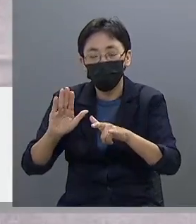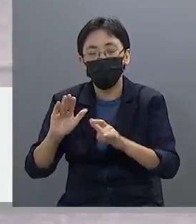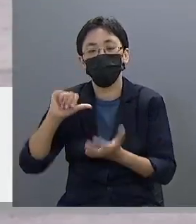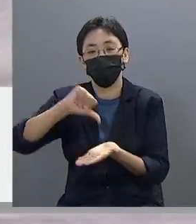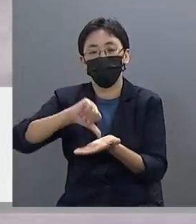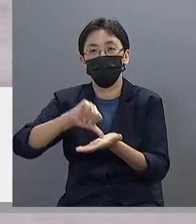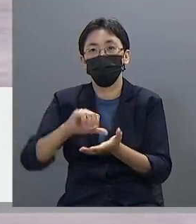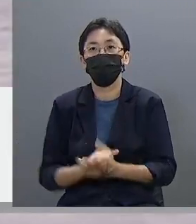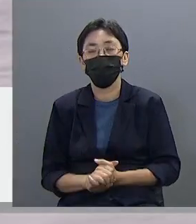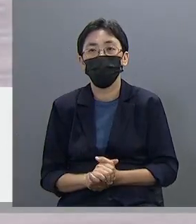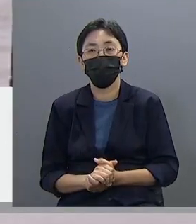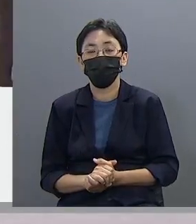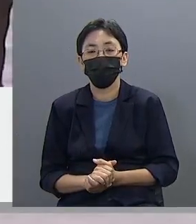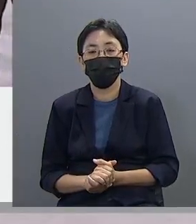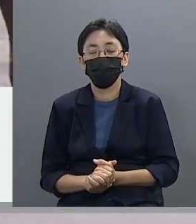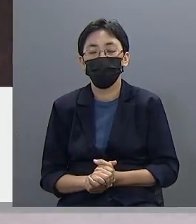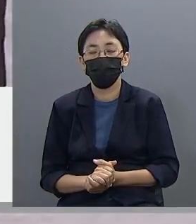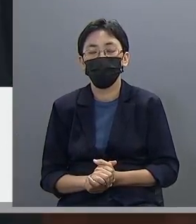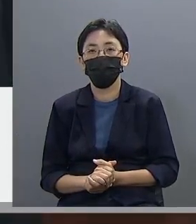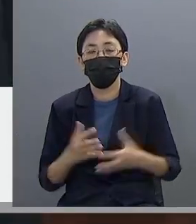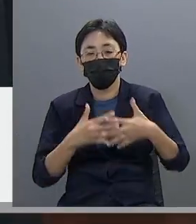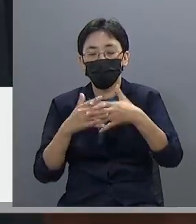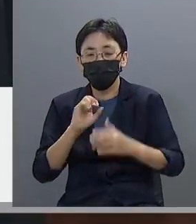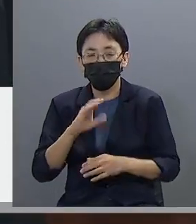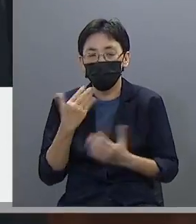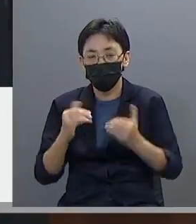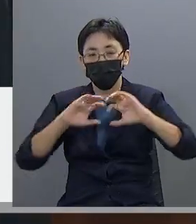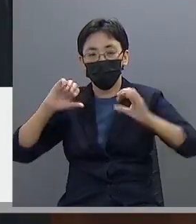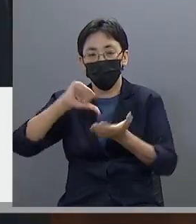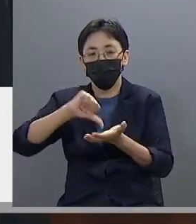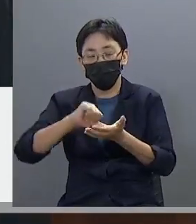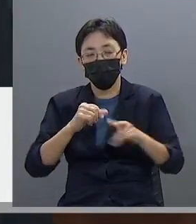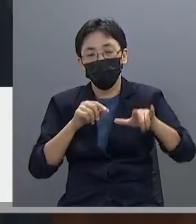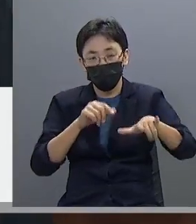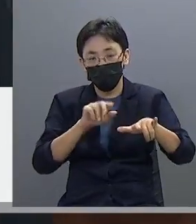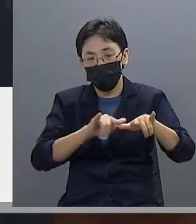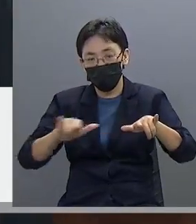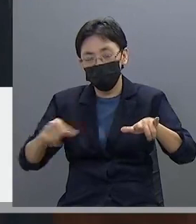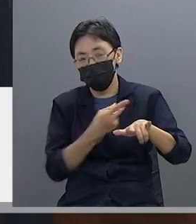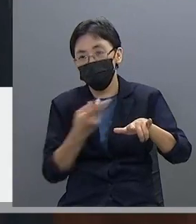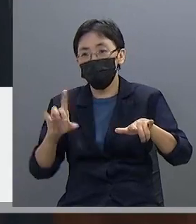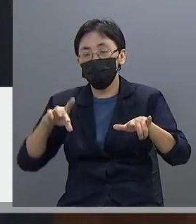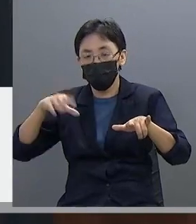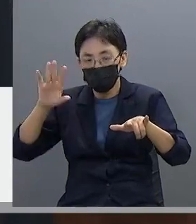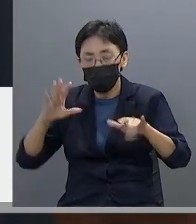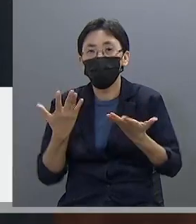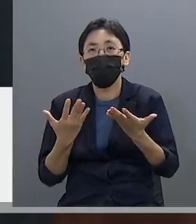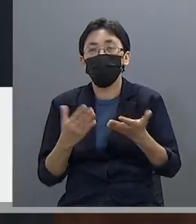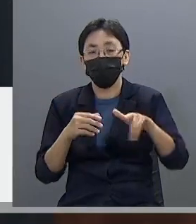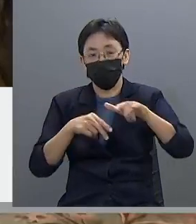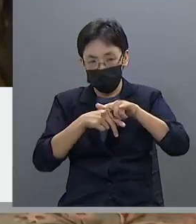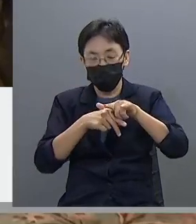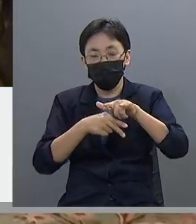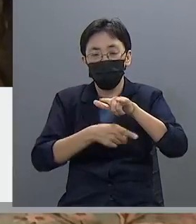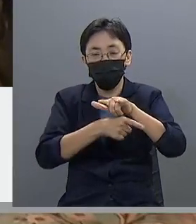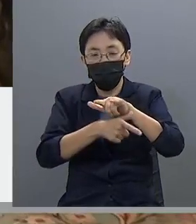กรองที่ชี้ว่ารัฐบาลอิหร่านกำลังเตรียมส่งโดรนหลายร้อยลำนะคะซึ่งรวมถึงรุ่นที่ติดอาวุธได้ให้กับรัสเซีย